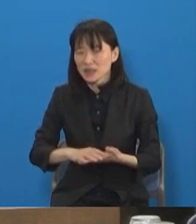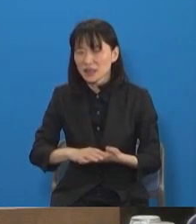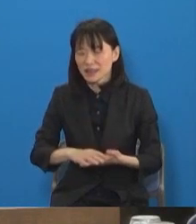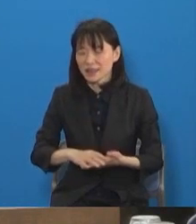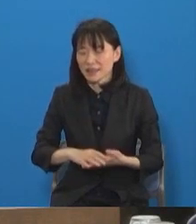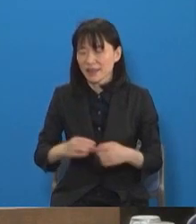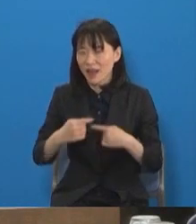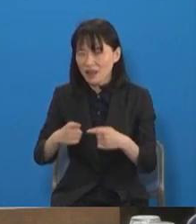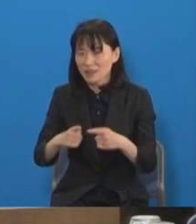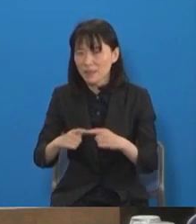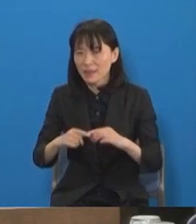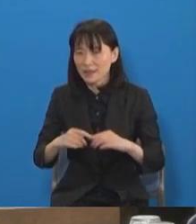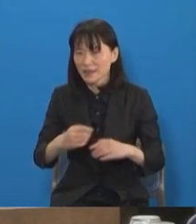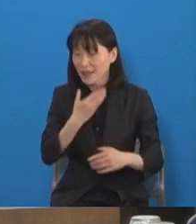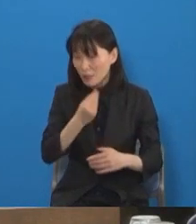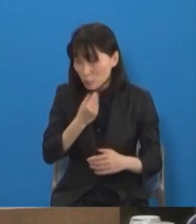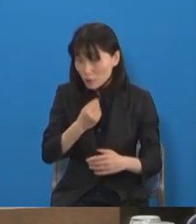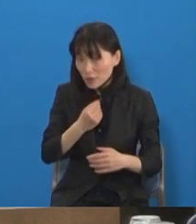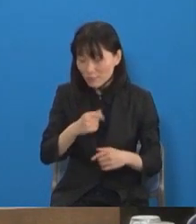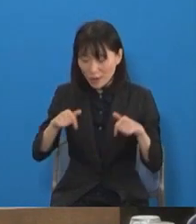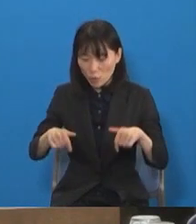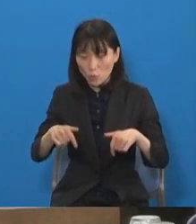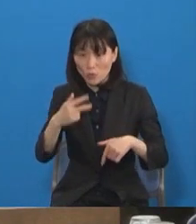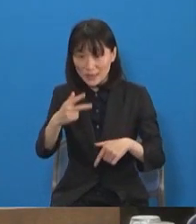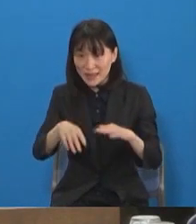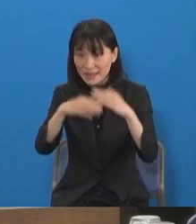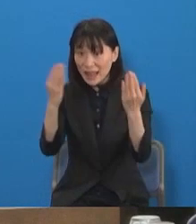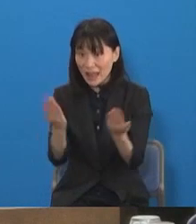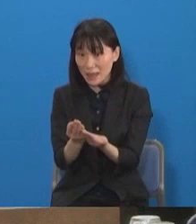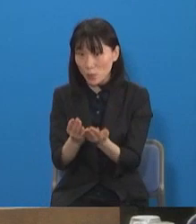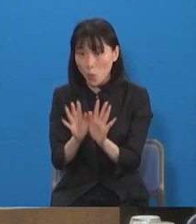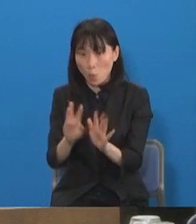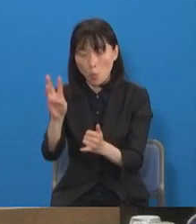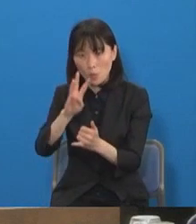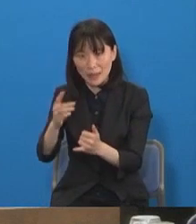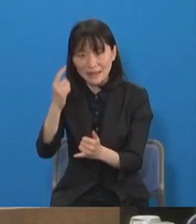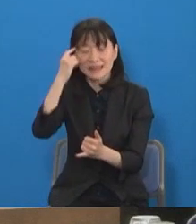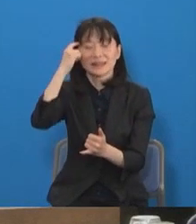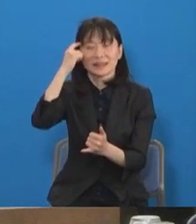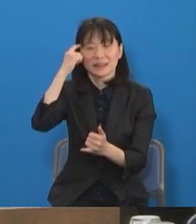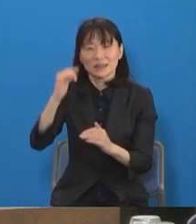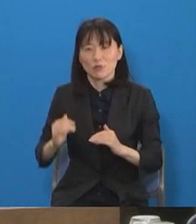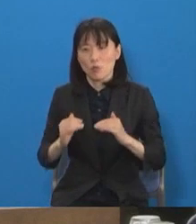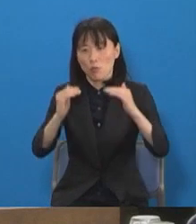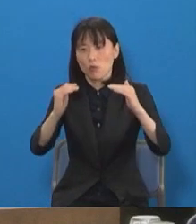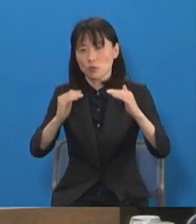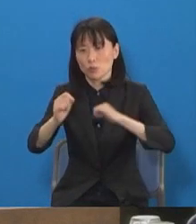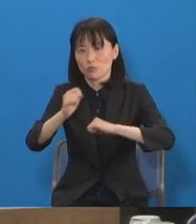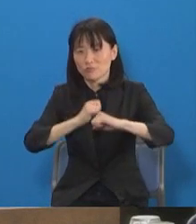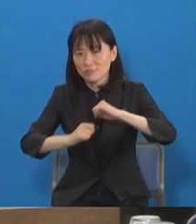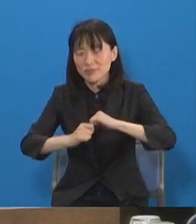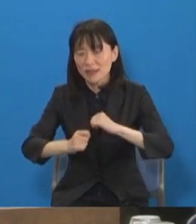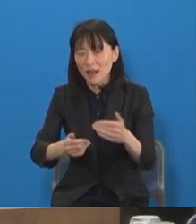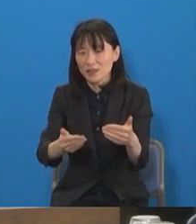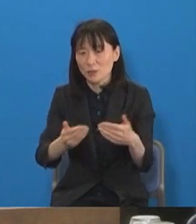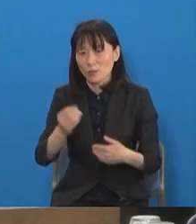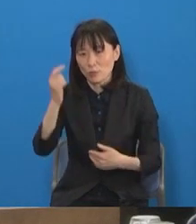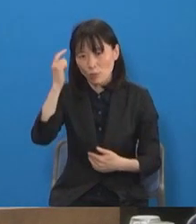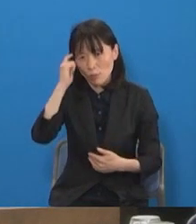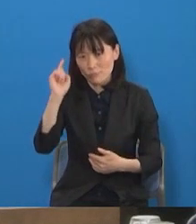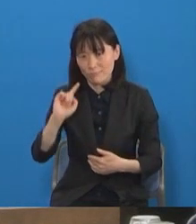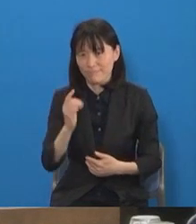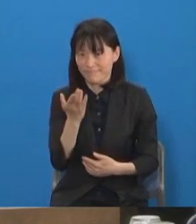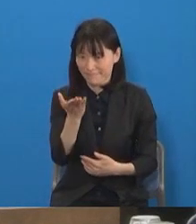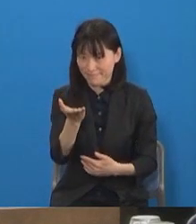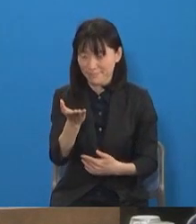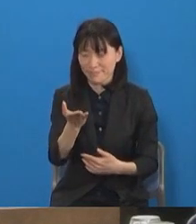やすさを含めた京都市全体の防災意識向上に向けた取り組みが必要だと考えますが、いかがでしょ